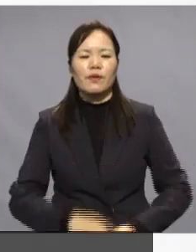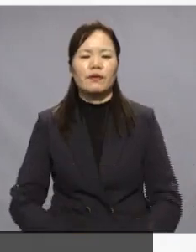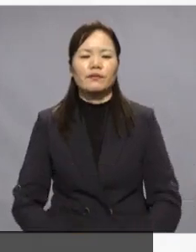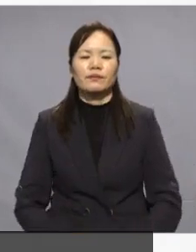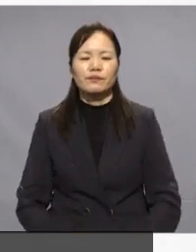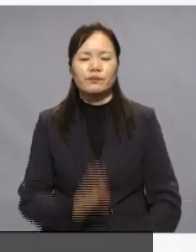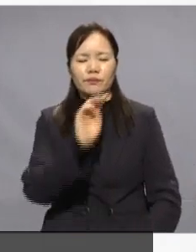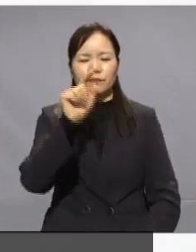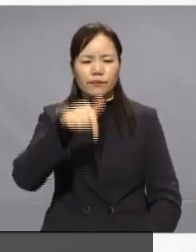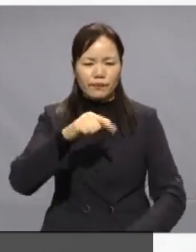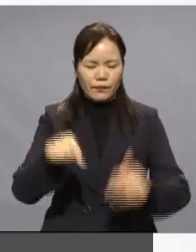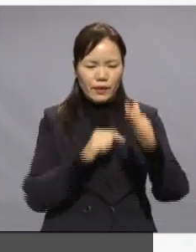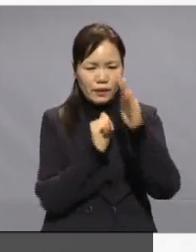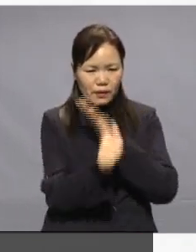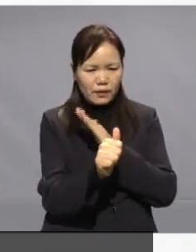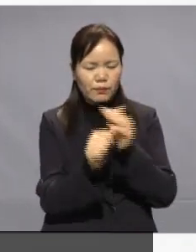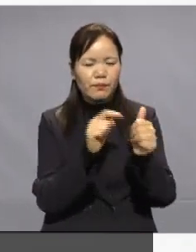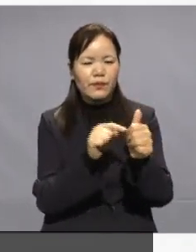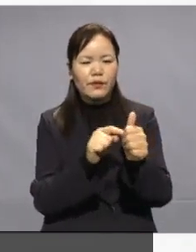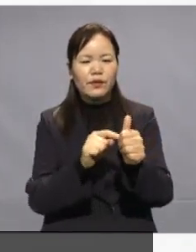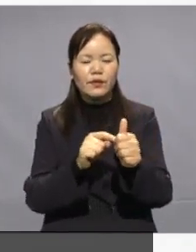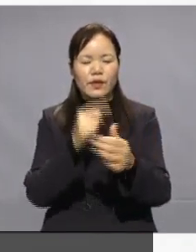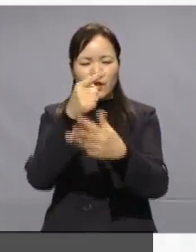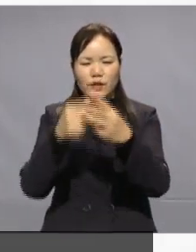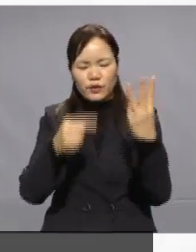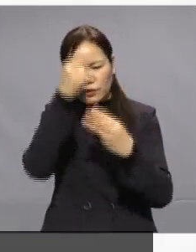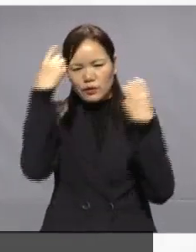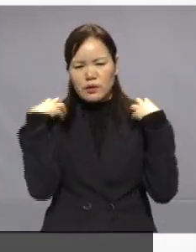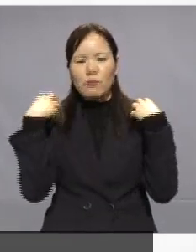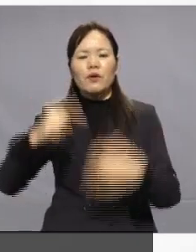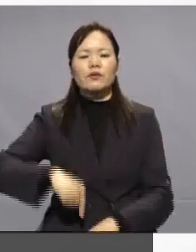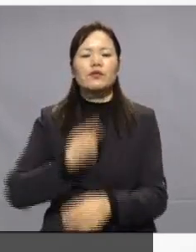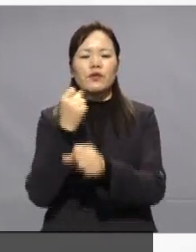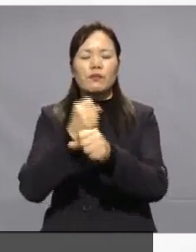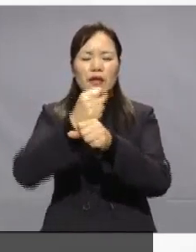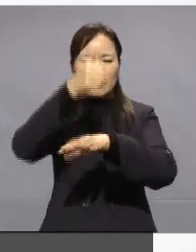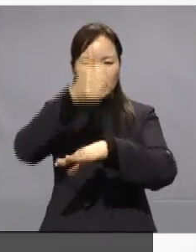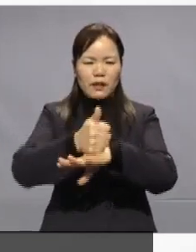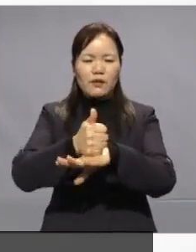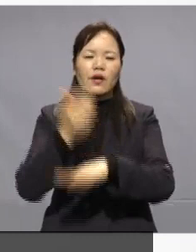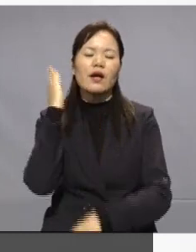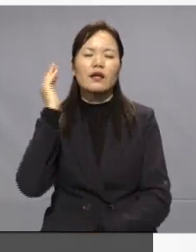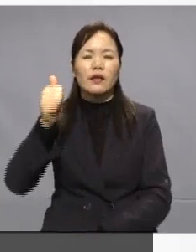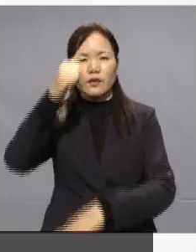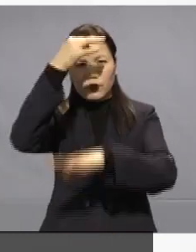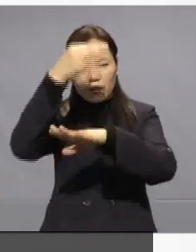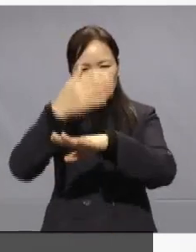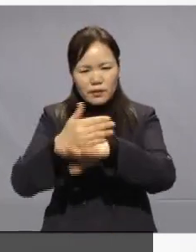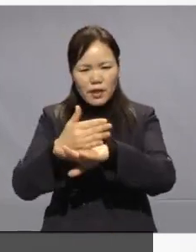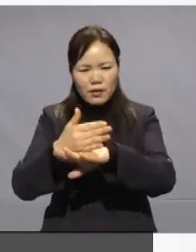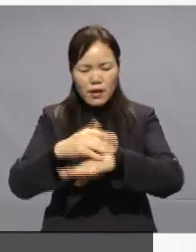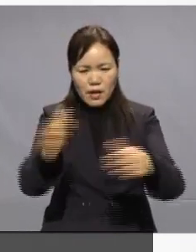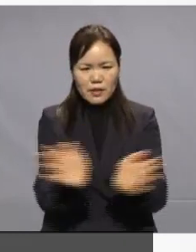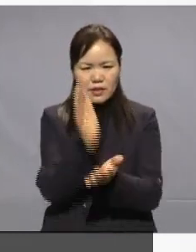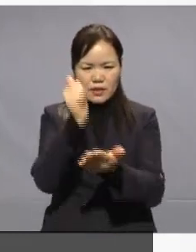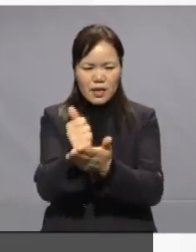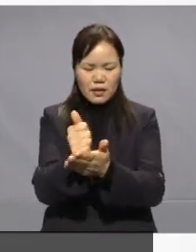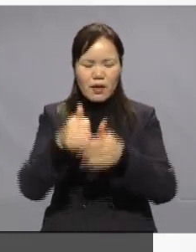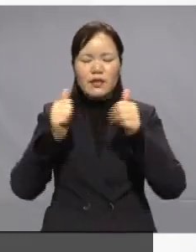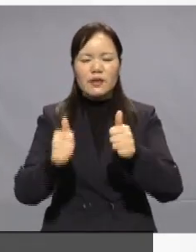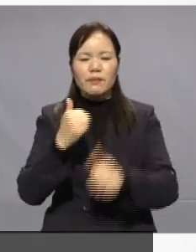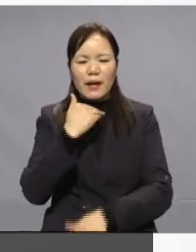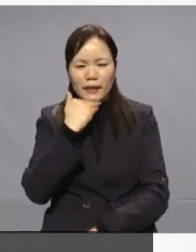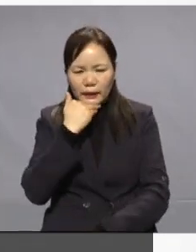얘기했고요 박홍근 원내대표는 윤석열 정권 스스로 초래한 결과고 대통령은 사과하고 장관은